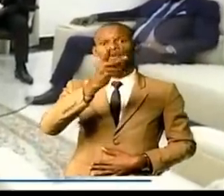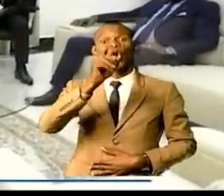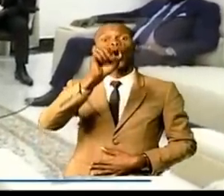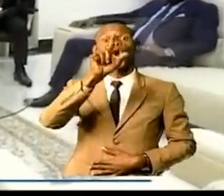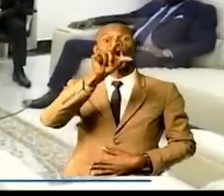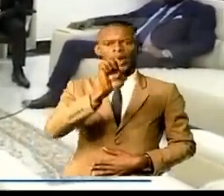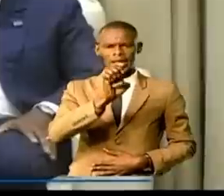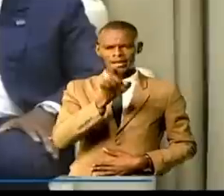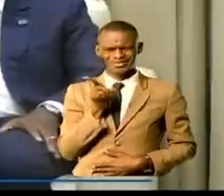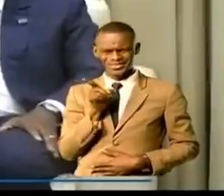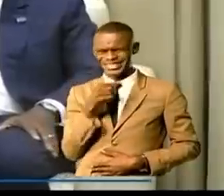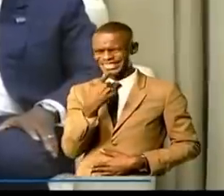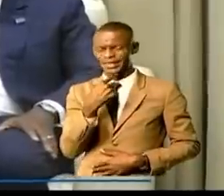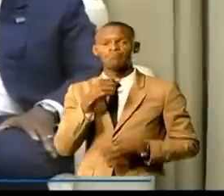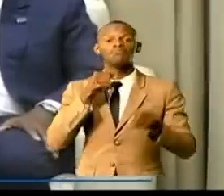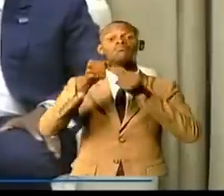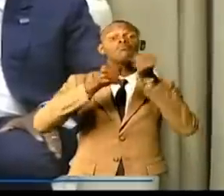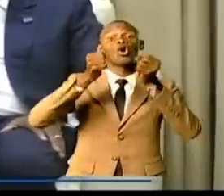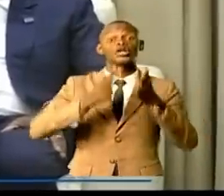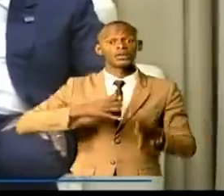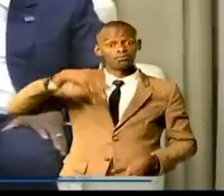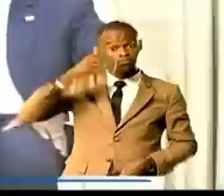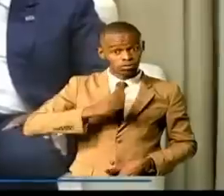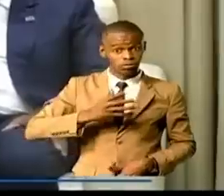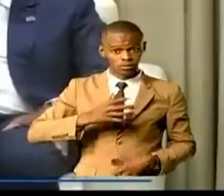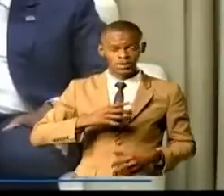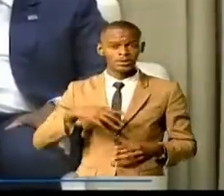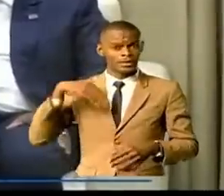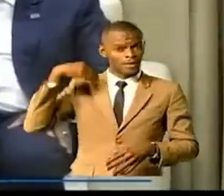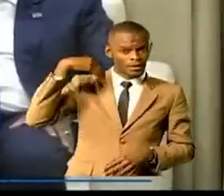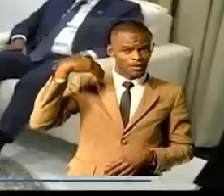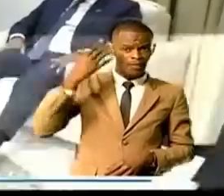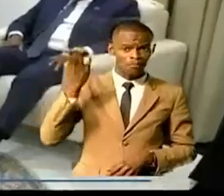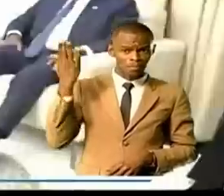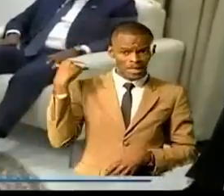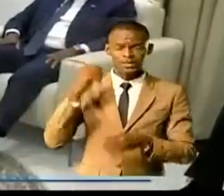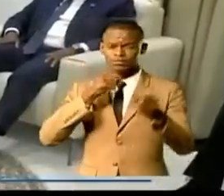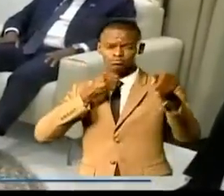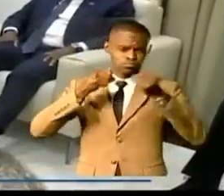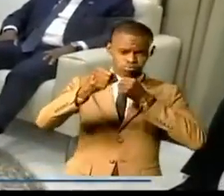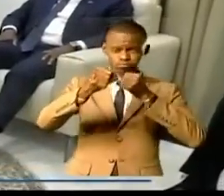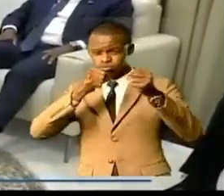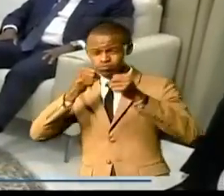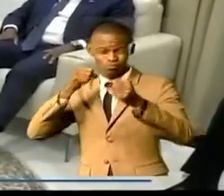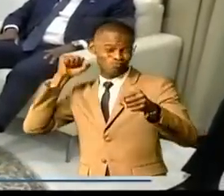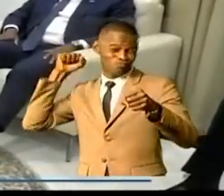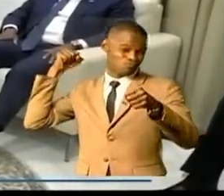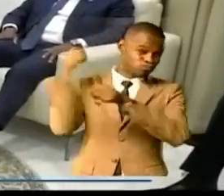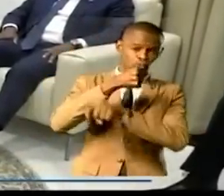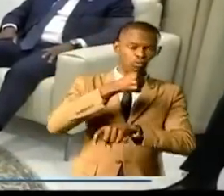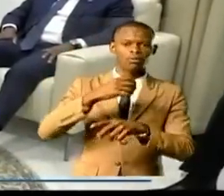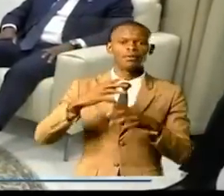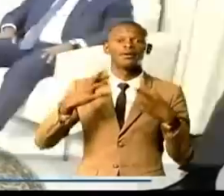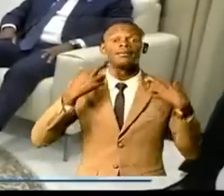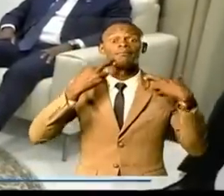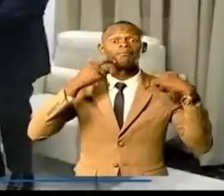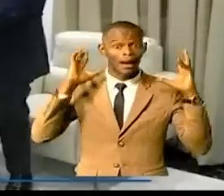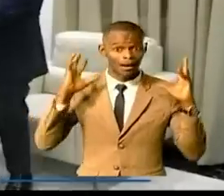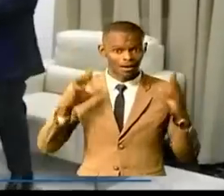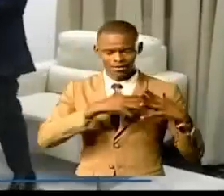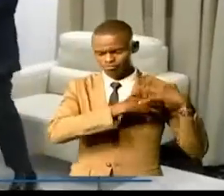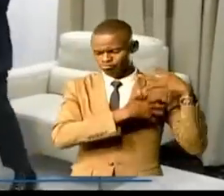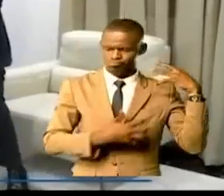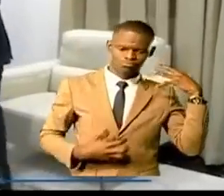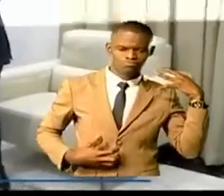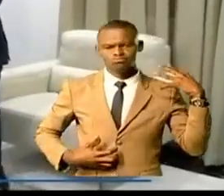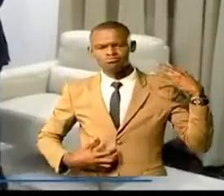du gouvernement Jean-Michel Samalou Kondé Kiengé. Reçu à la primature, cet athlète qui vient d'intégrer les top 10 mondial a présenté